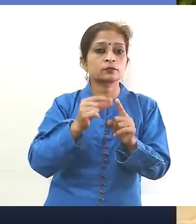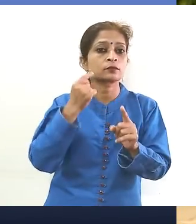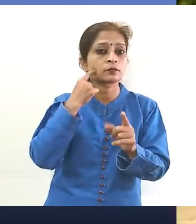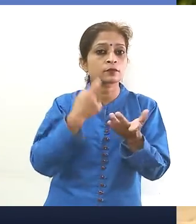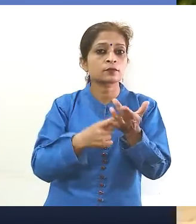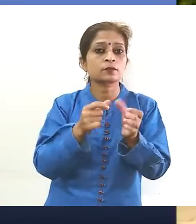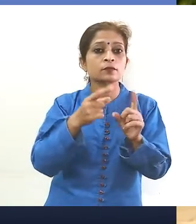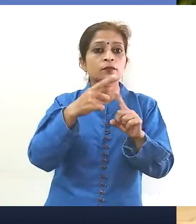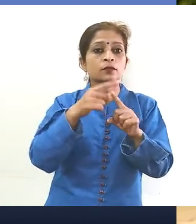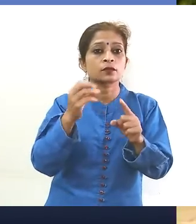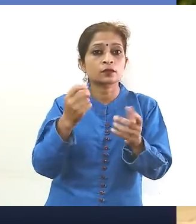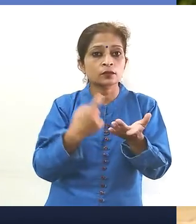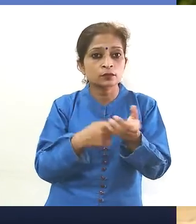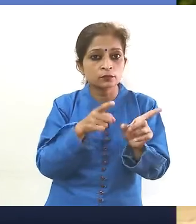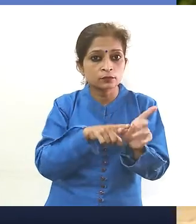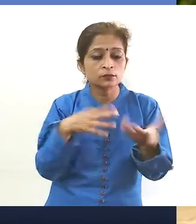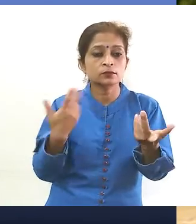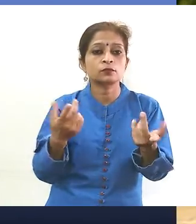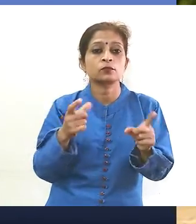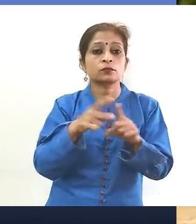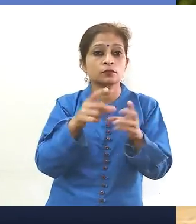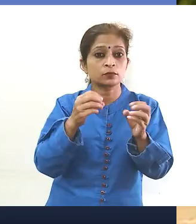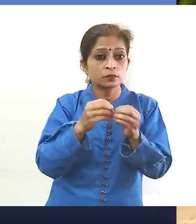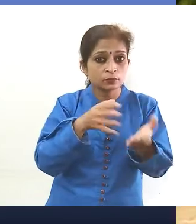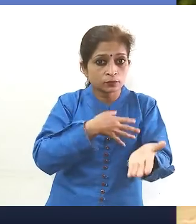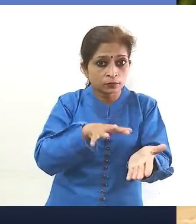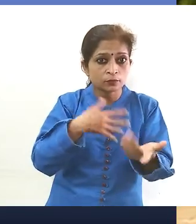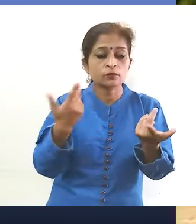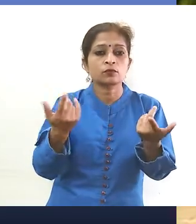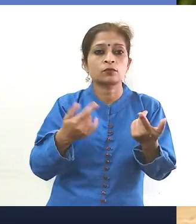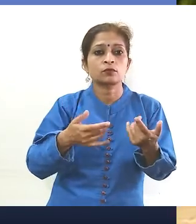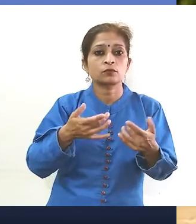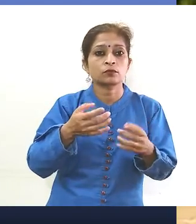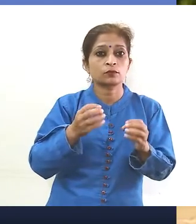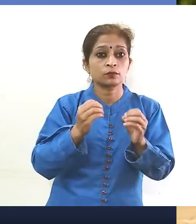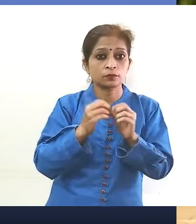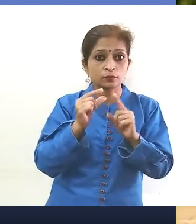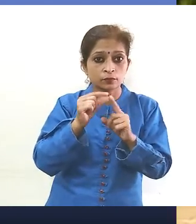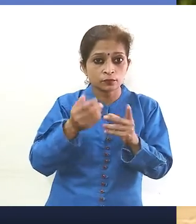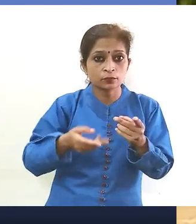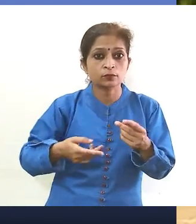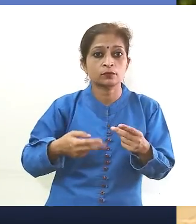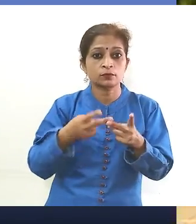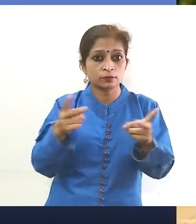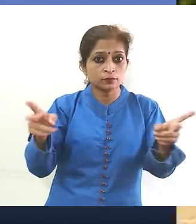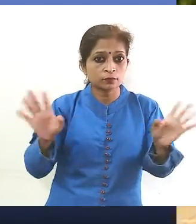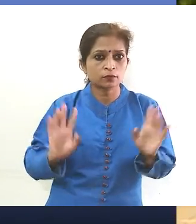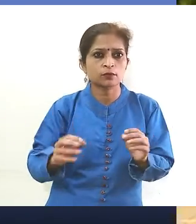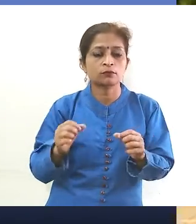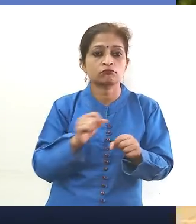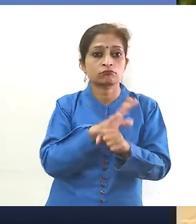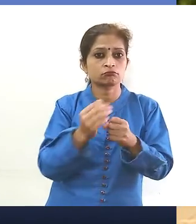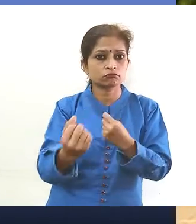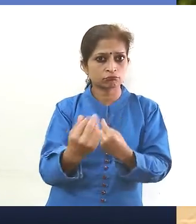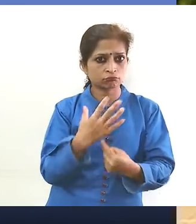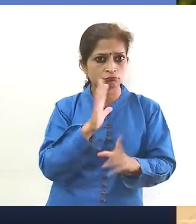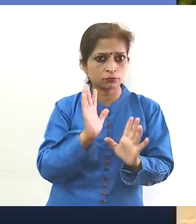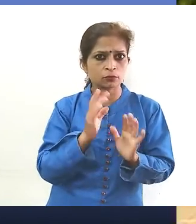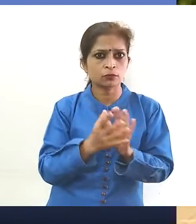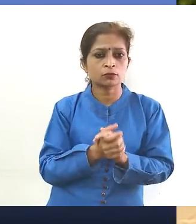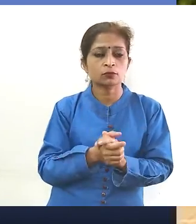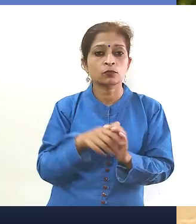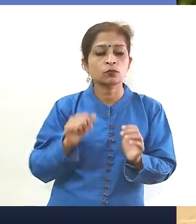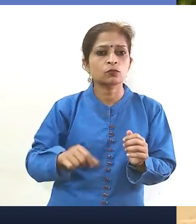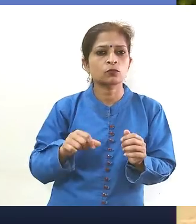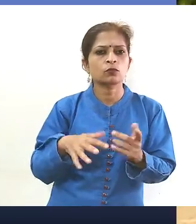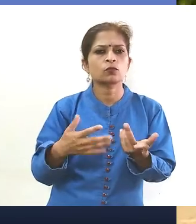जिनको हाइपरटेंशन है, जिनको हार्ट की प्रॉब्लम है, जिनको डायबिटीज़, जिनको क्रोनिक डिजीज़ हैं, जिनकी इम्यूनिटी लो है, उनके ऊपर कोरोना का ज़्यादा इफेक्ट होता है। डॉक्टर्स को मैं